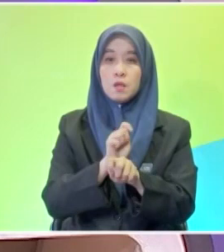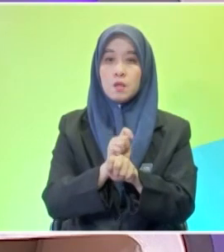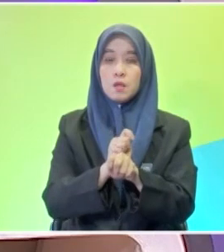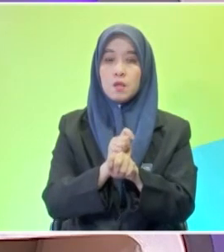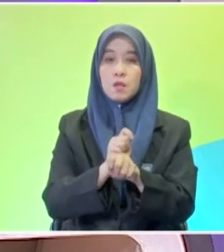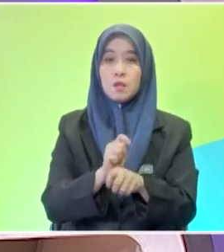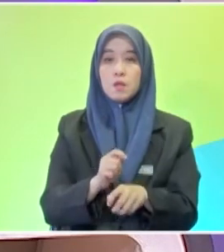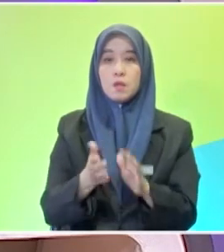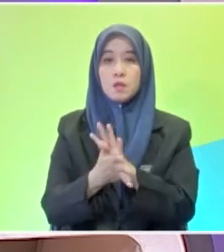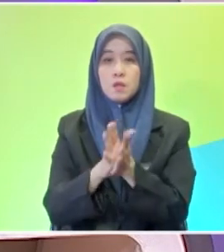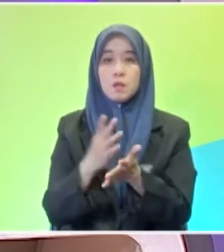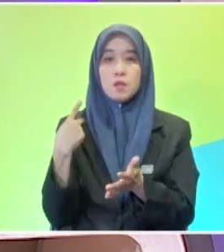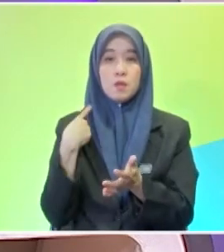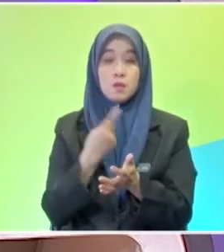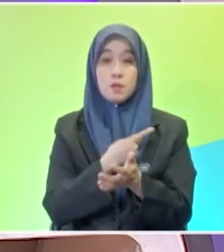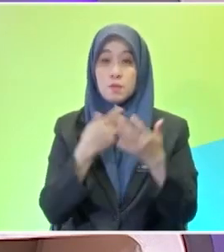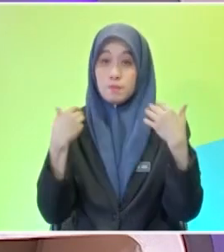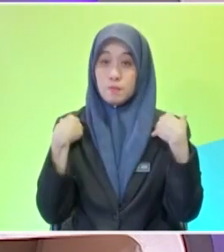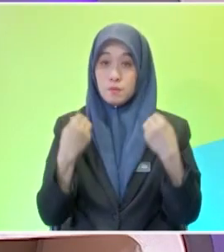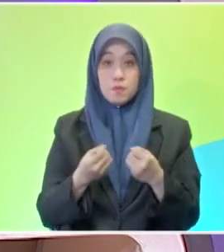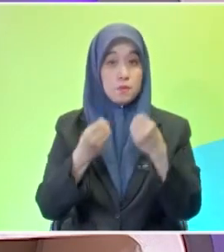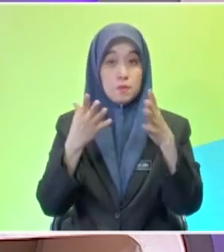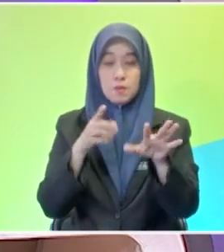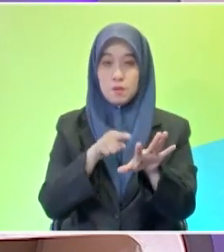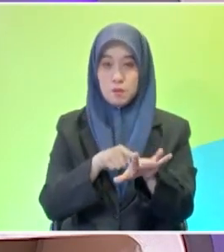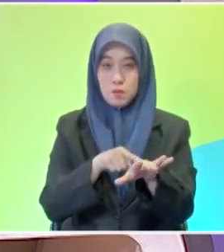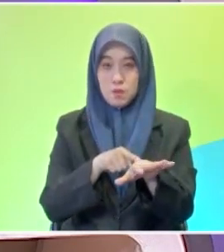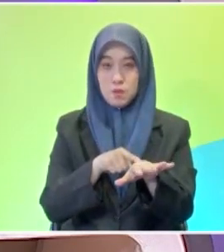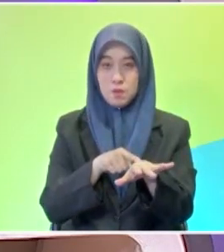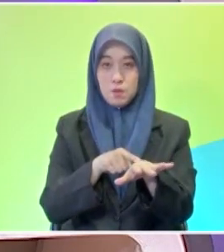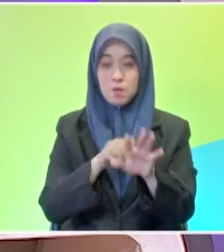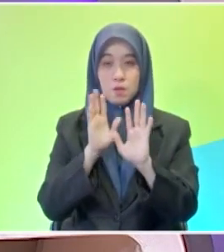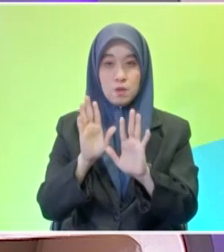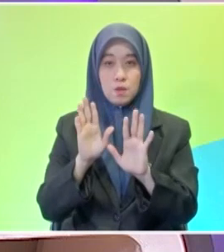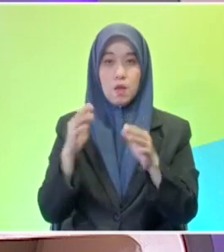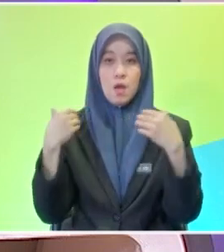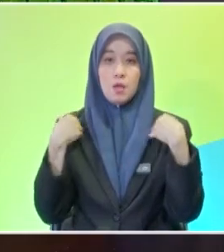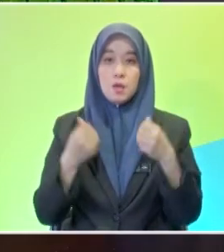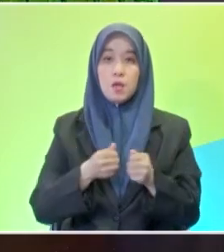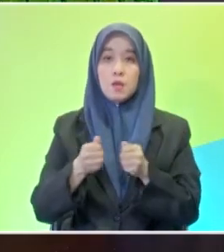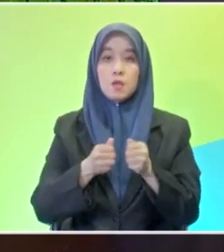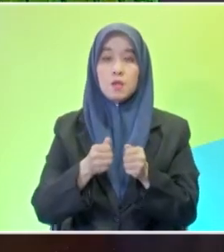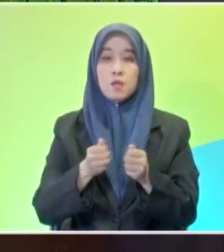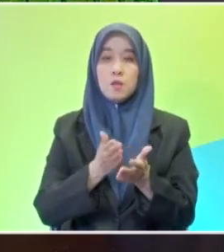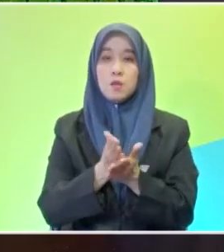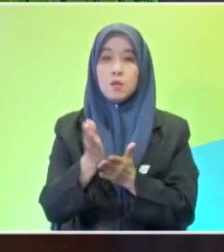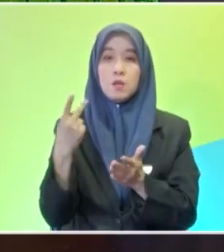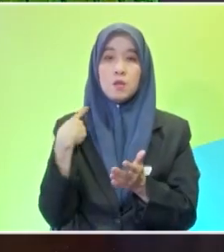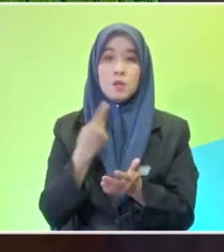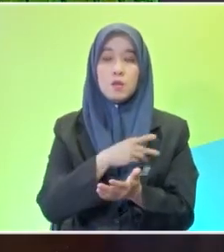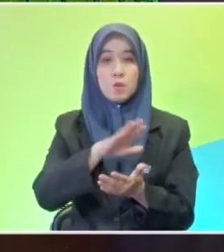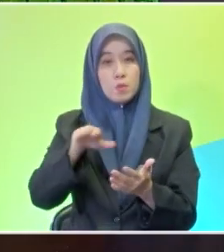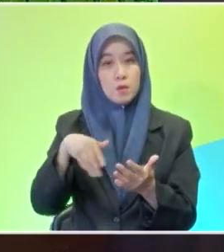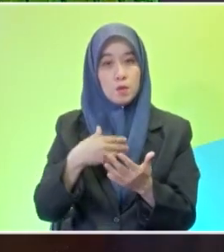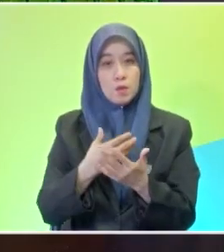Oke jadi ini kita di banyak daun nih jadi ada aktivitas seterusnya kita ini buat Oke kita belajar dulu